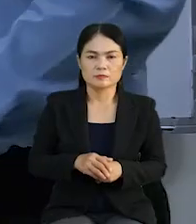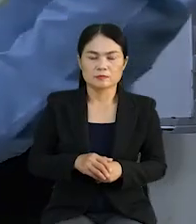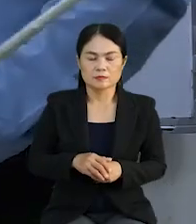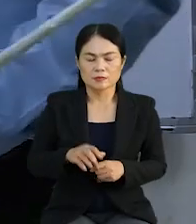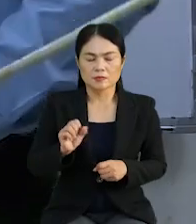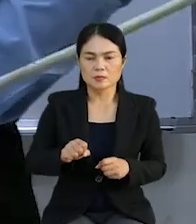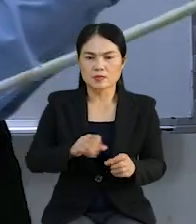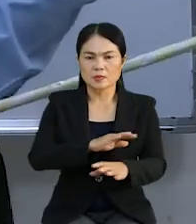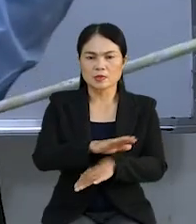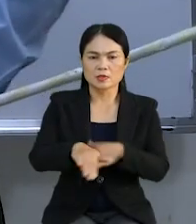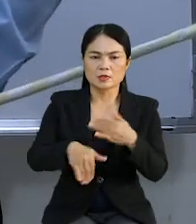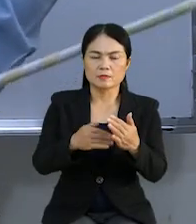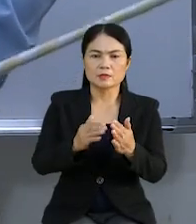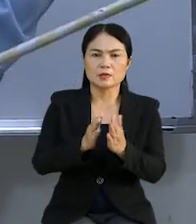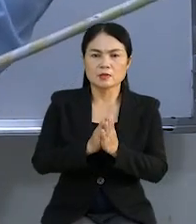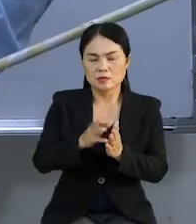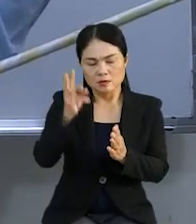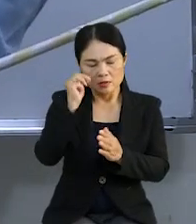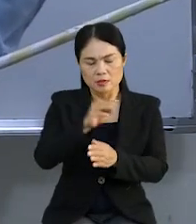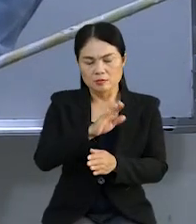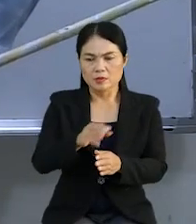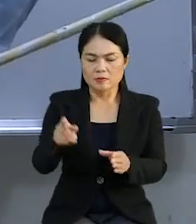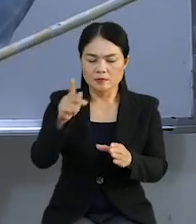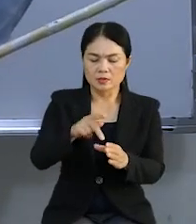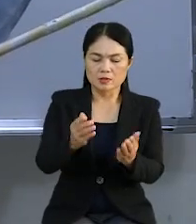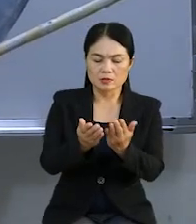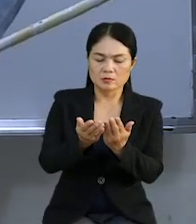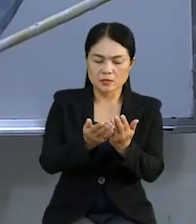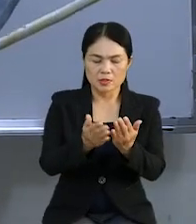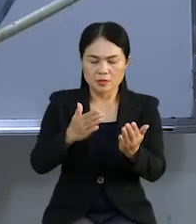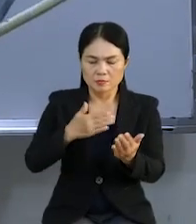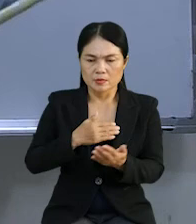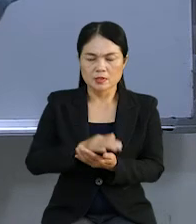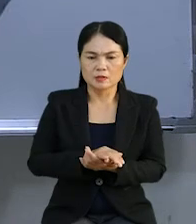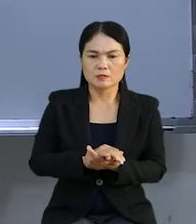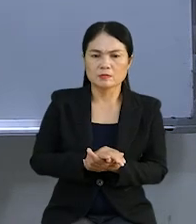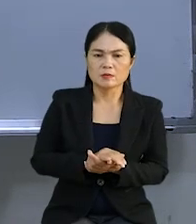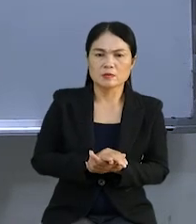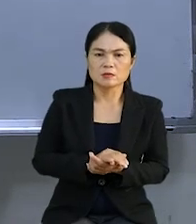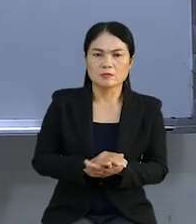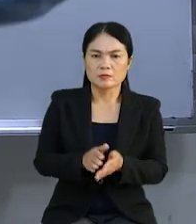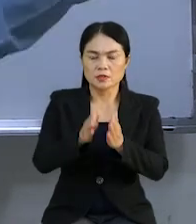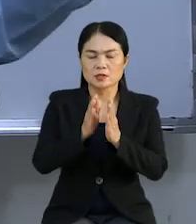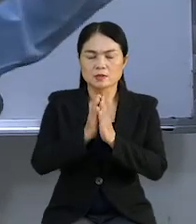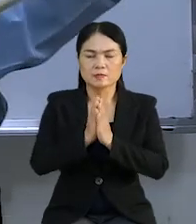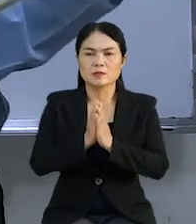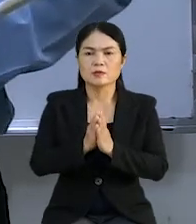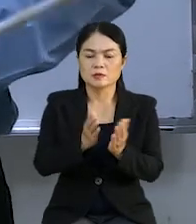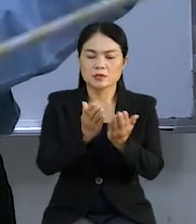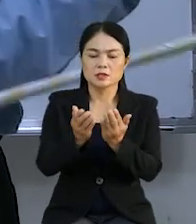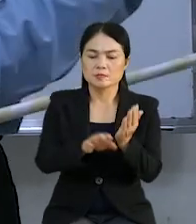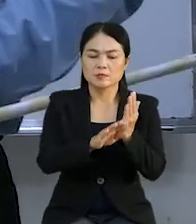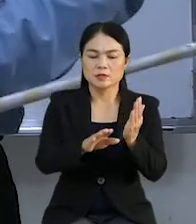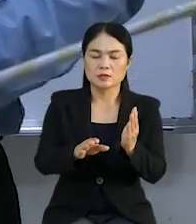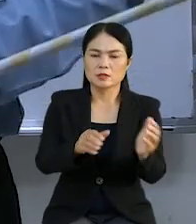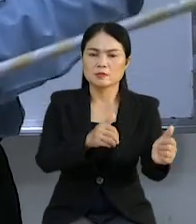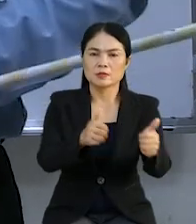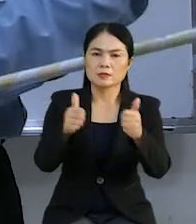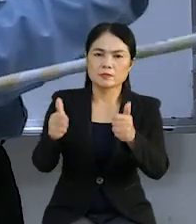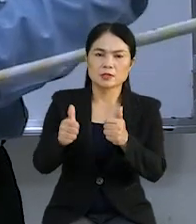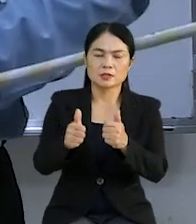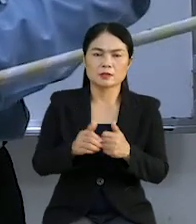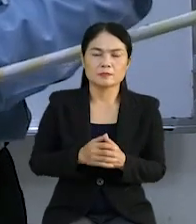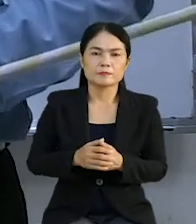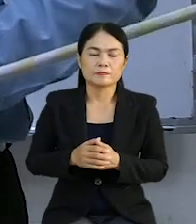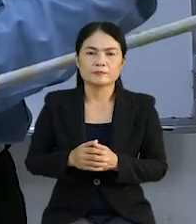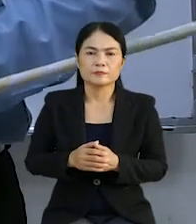บาดออกก้นนะสังคมตะโกนบานโจรวมอ่านที่มือเด็กครูนะให้เด็กครูสมชูนโป้ไอ้การอ่านบอกก้นกันแต่ประสาล้างประ